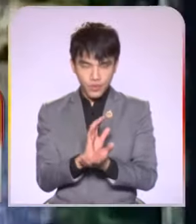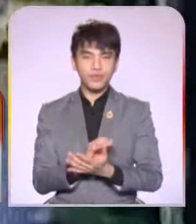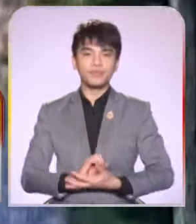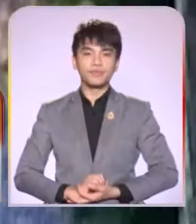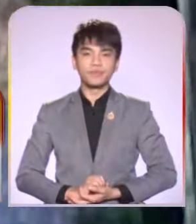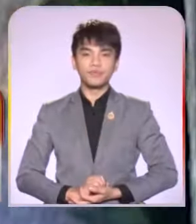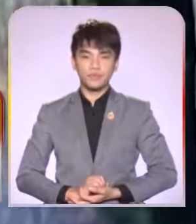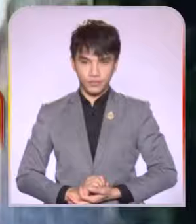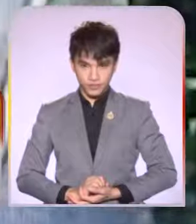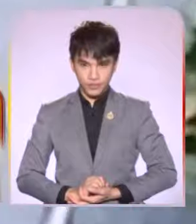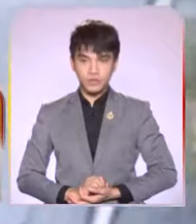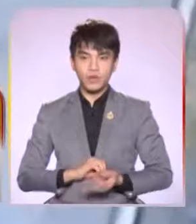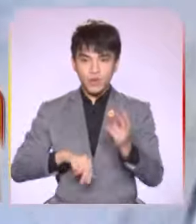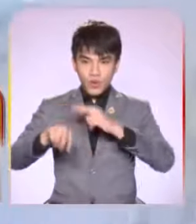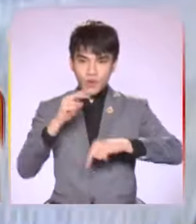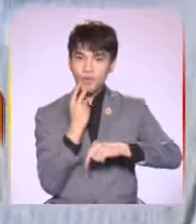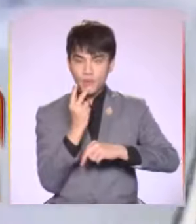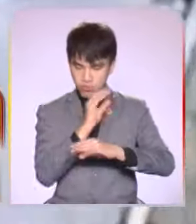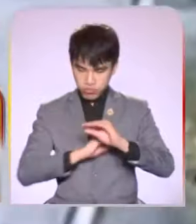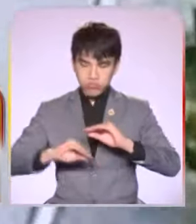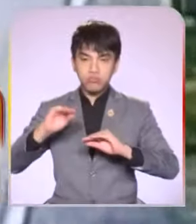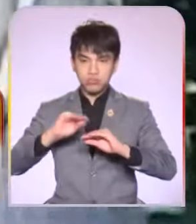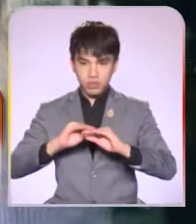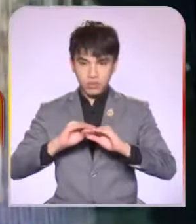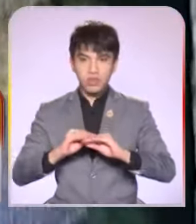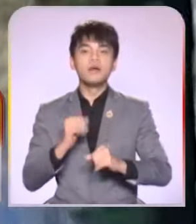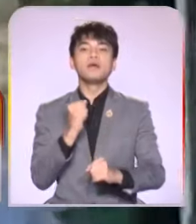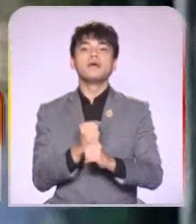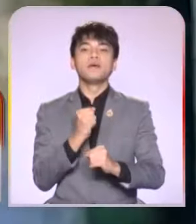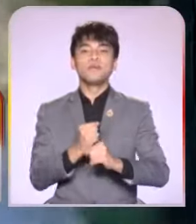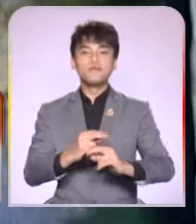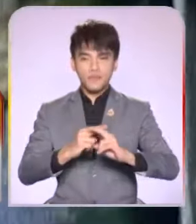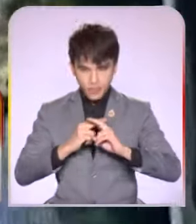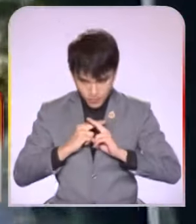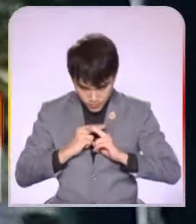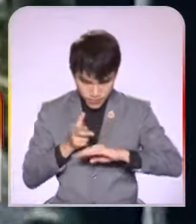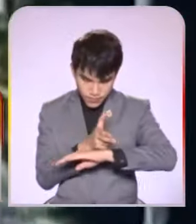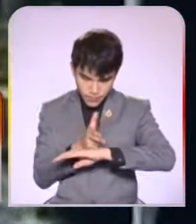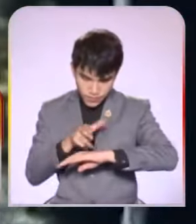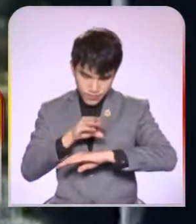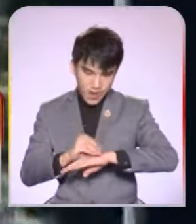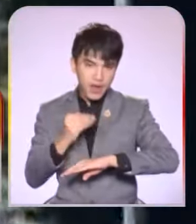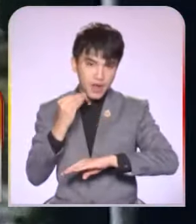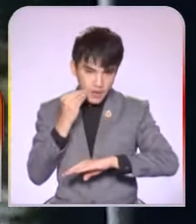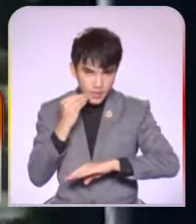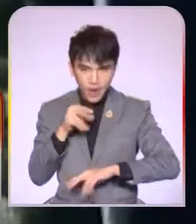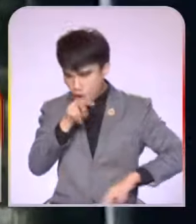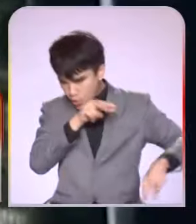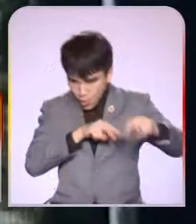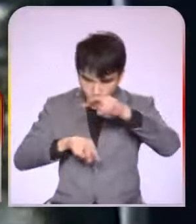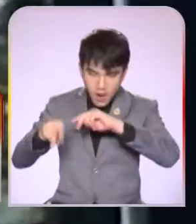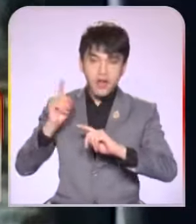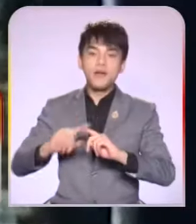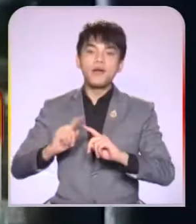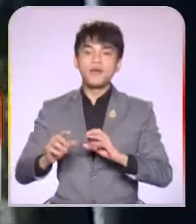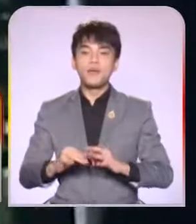ใหญ่ค่ะก่อนที่จะออกหาวงจรปิดเพิ่มเติมอีกคือทำเองเลยนะทั้งวงจรปิดที่บ้านทั้งการไปหาเส้นทางหลบหนี